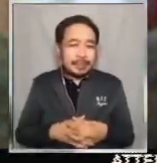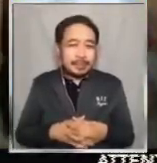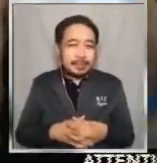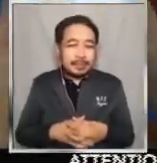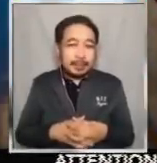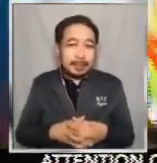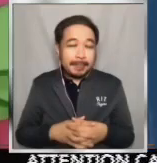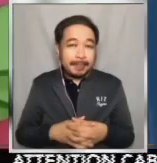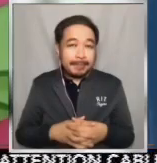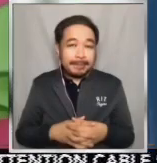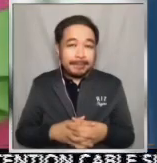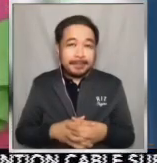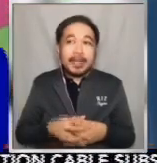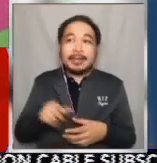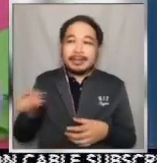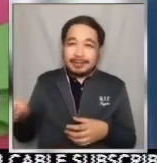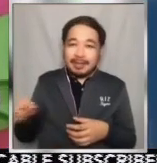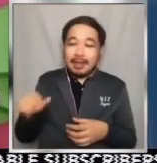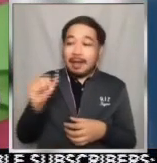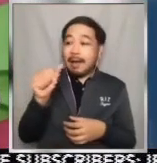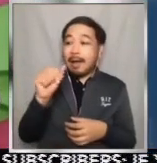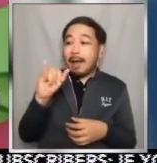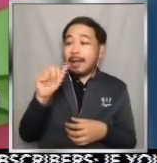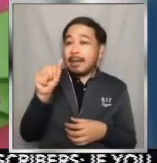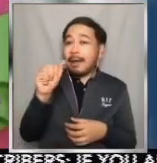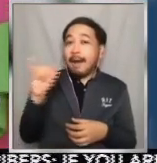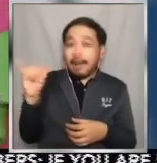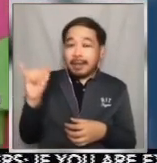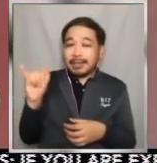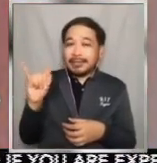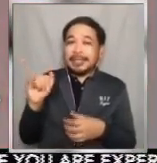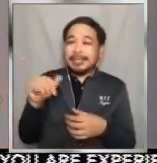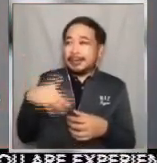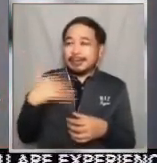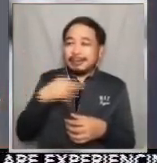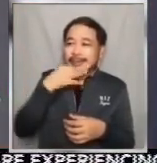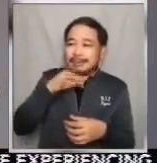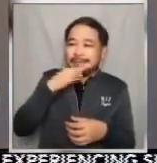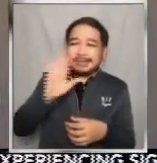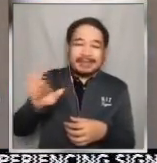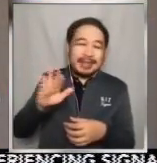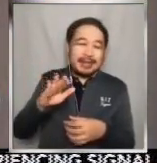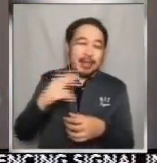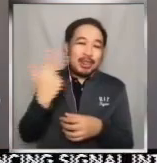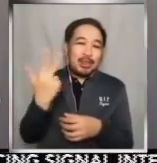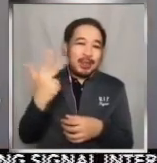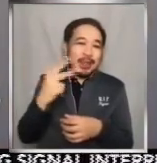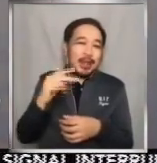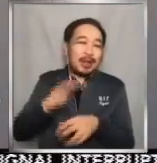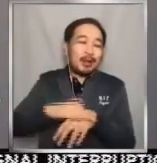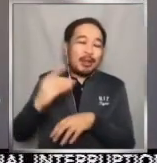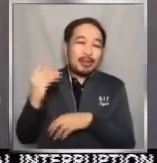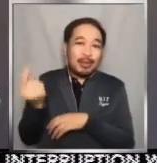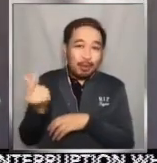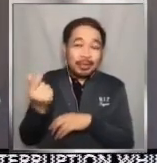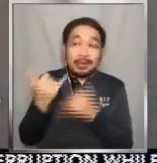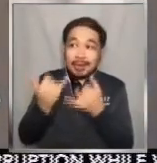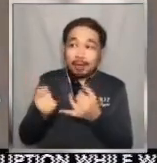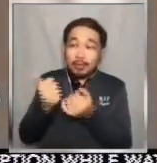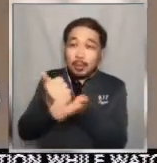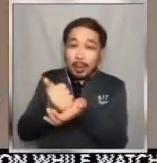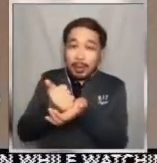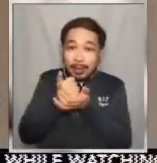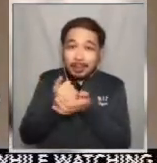Grabe ang pagkahumaling ni Aiai Delas Alas sa tatlo niyang fur babies. Ang mga ito daw ay nakakatulong para mawala ang